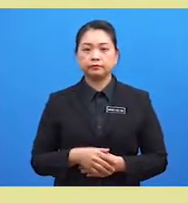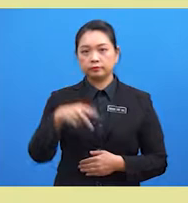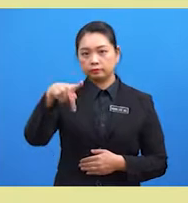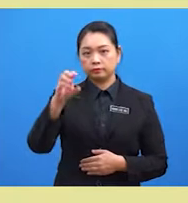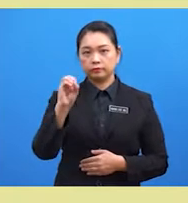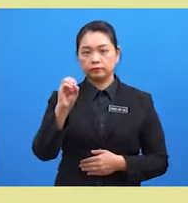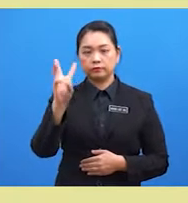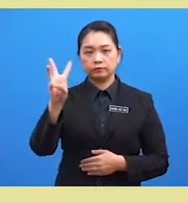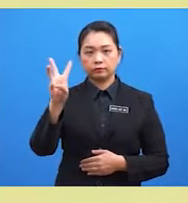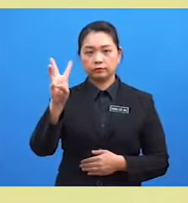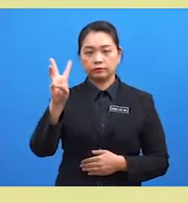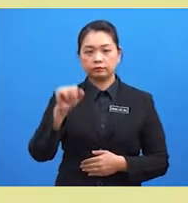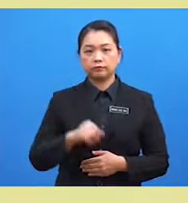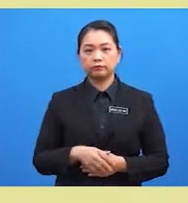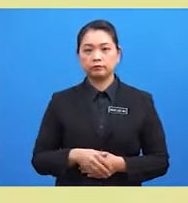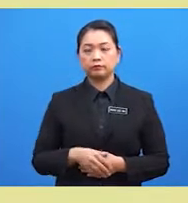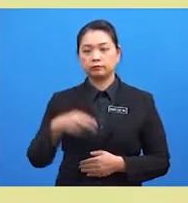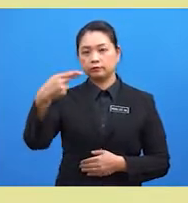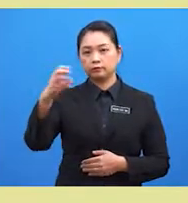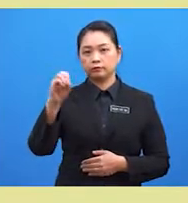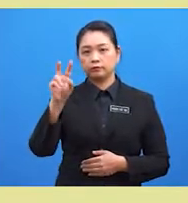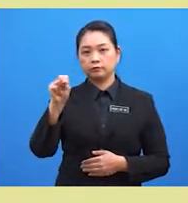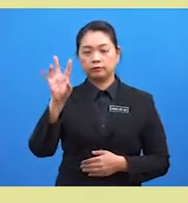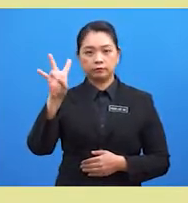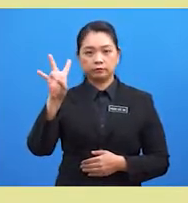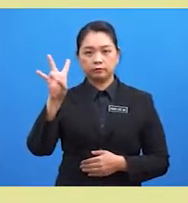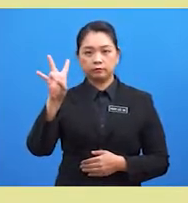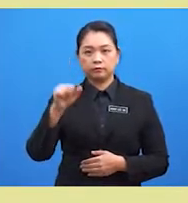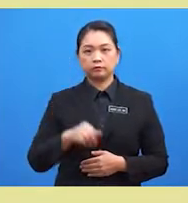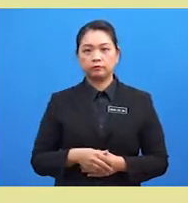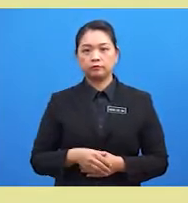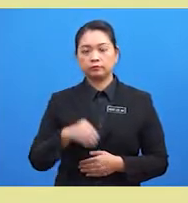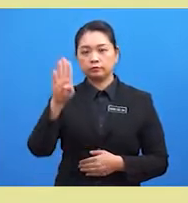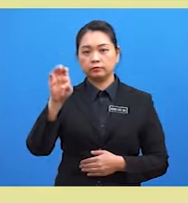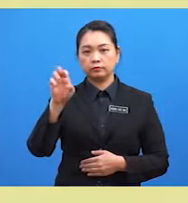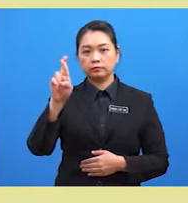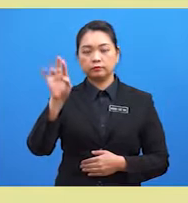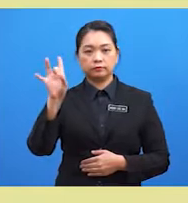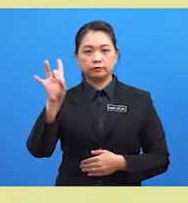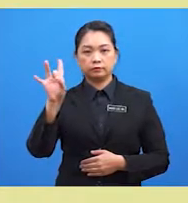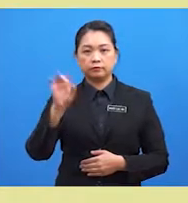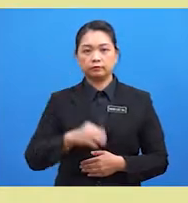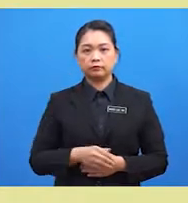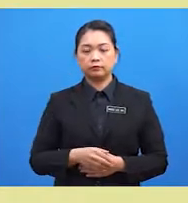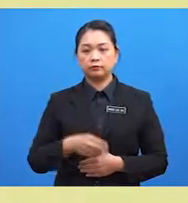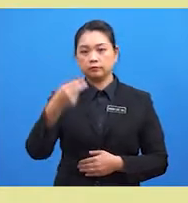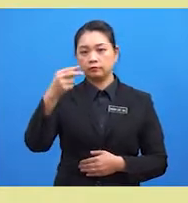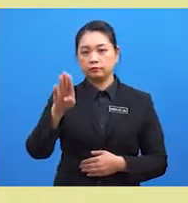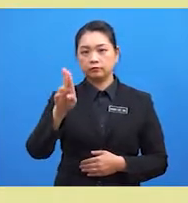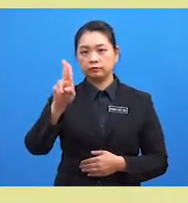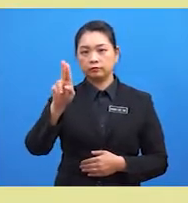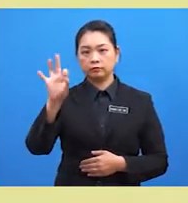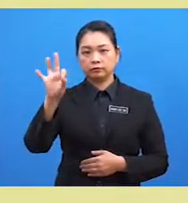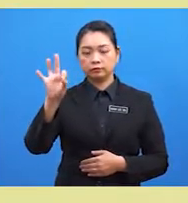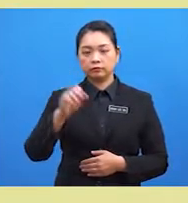Po, 6 suku kata. Hon, 7 suku kata. Ber, 8 suku kata. Bu,